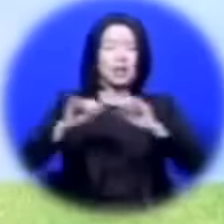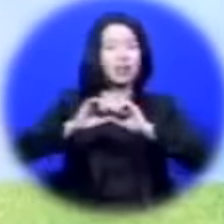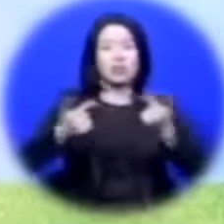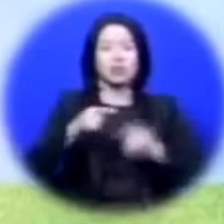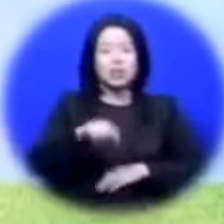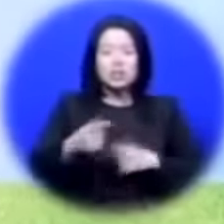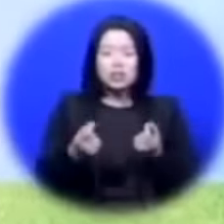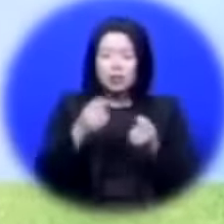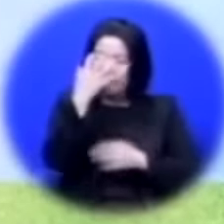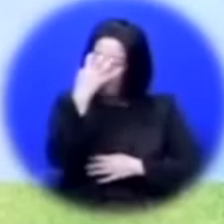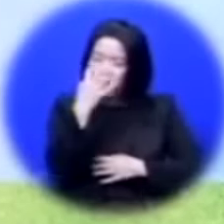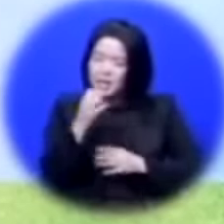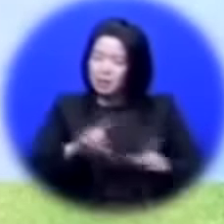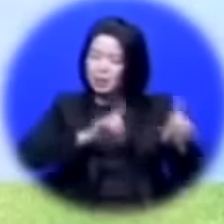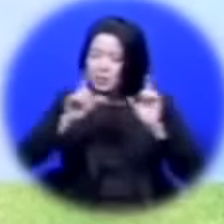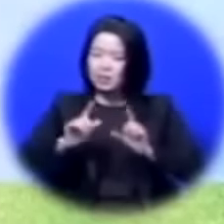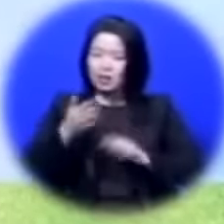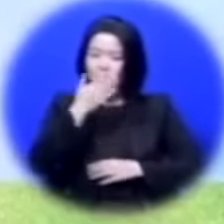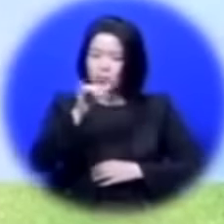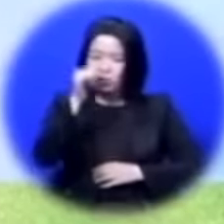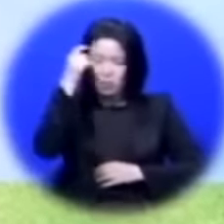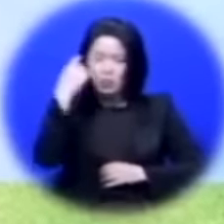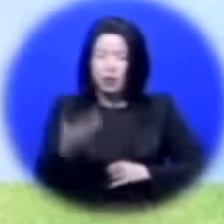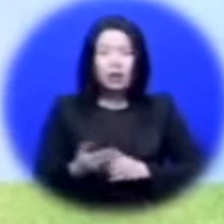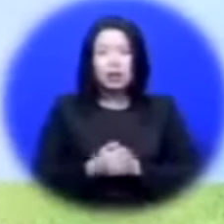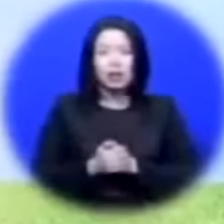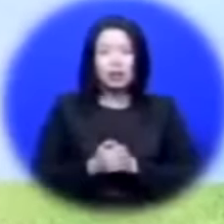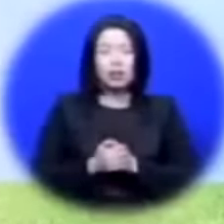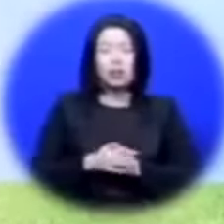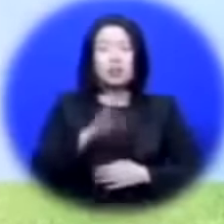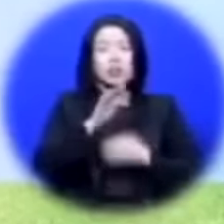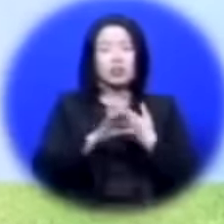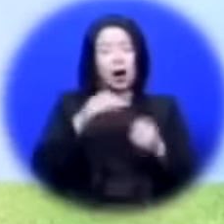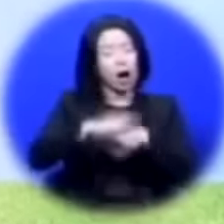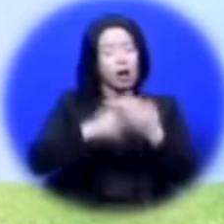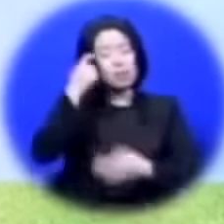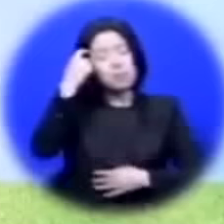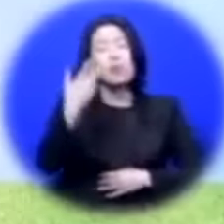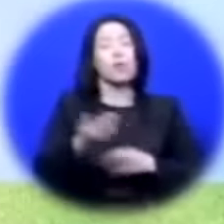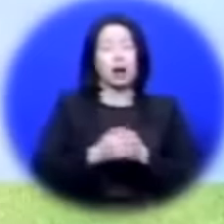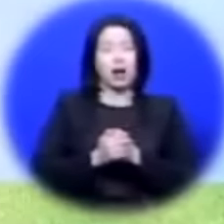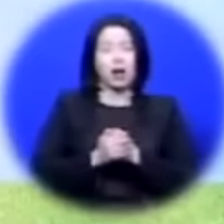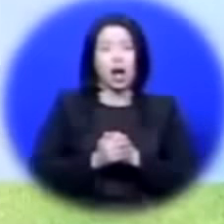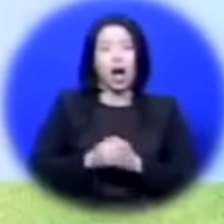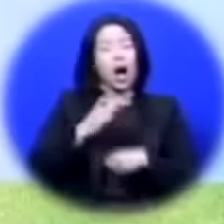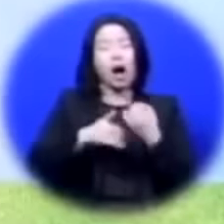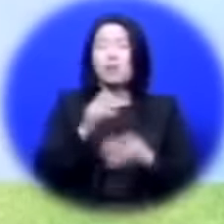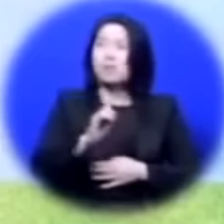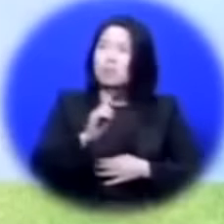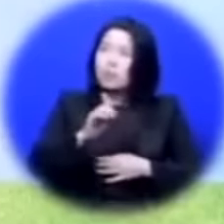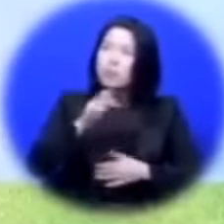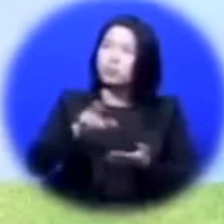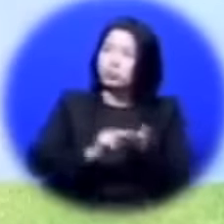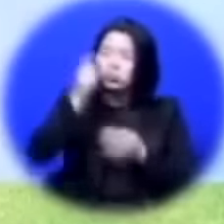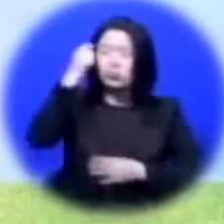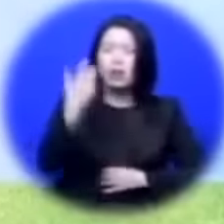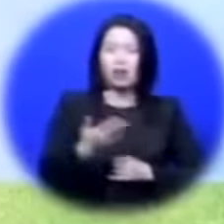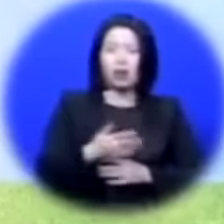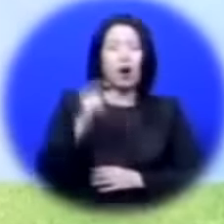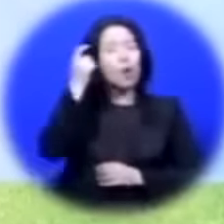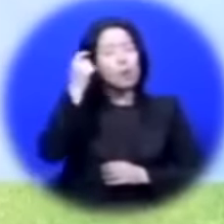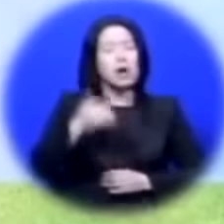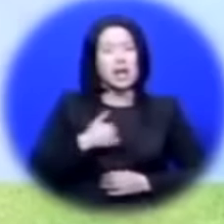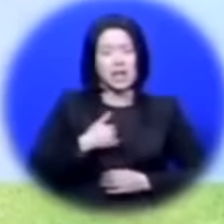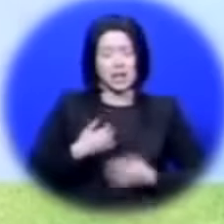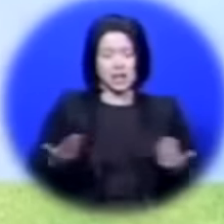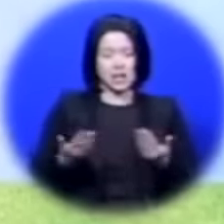비참한 삶을 사는 것인가 그러면 하나님께 묻는 거예요 하나님 뭐가 문제지요 왜 이런 일이 저에게